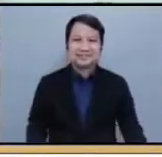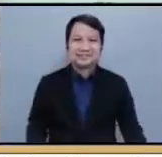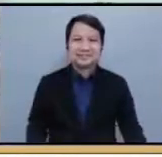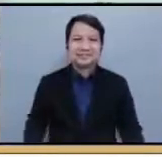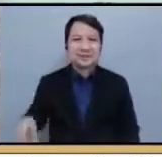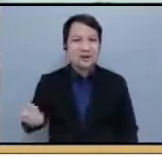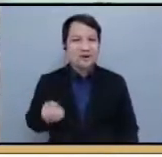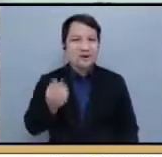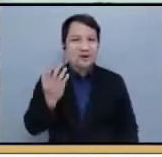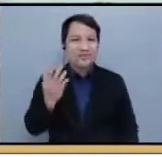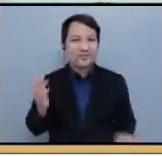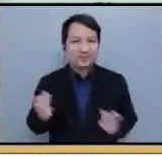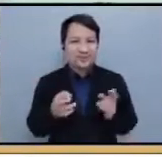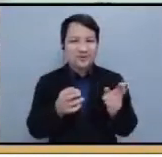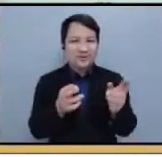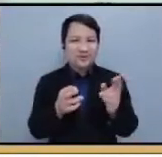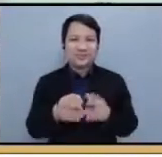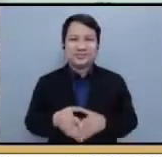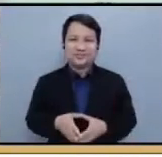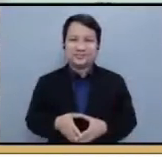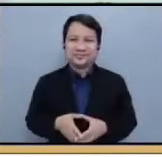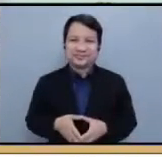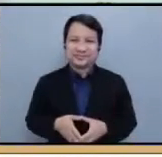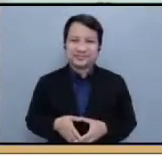Chica on the road!